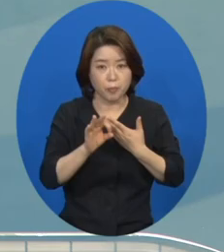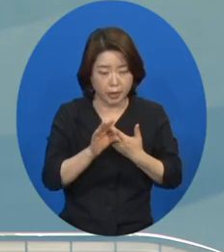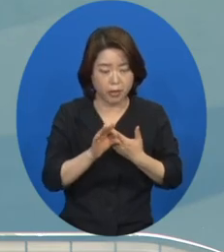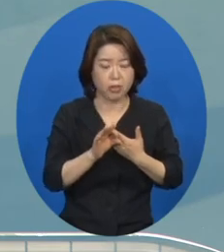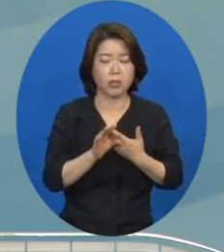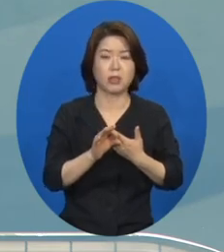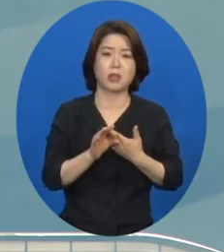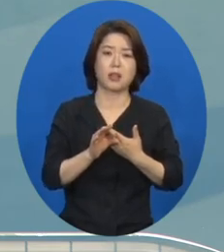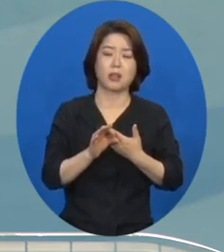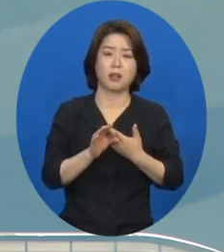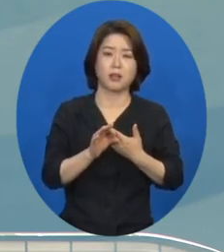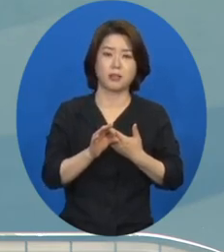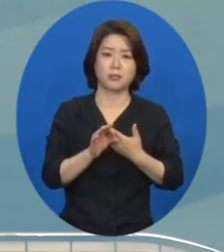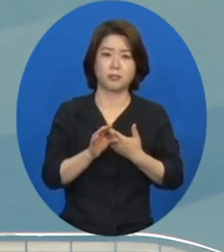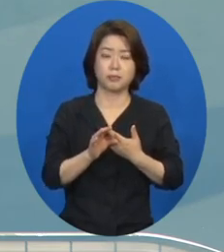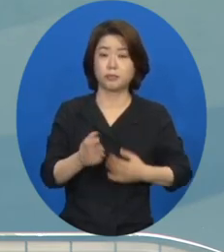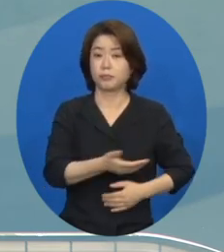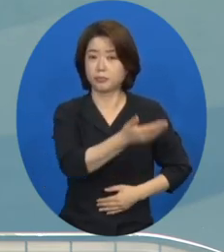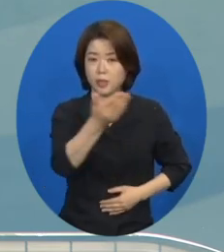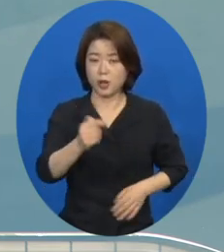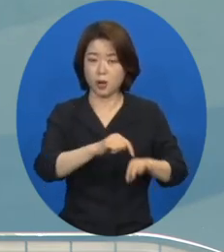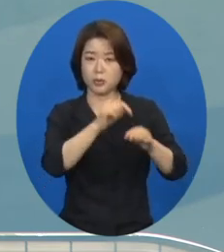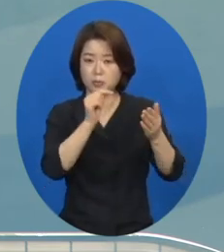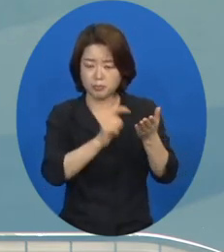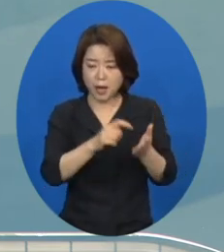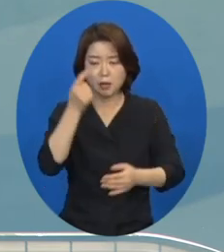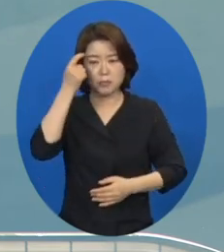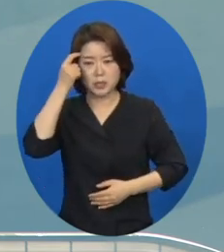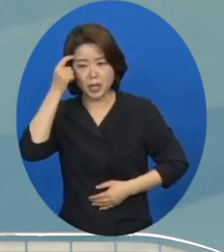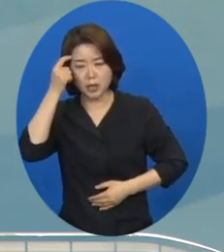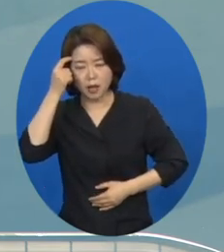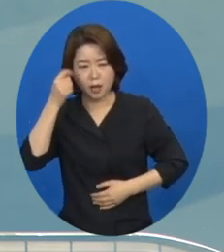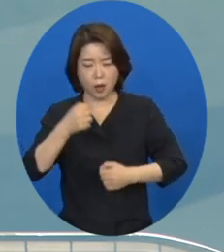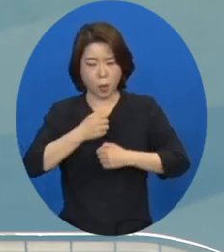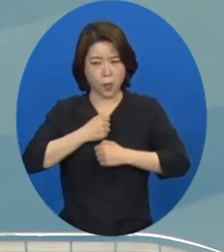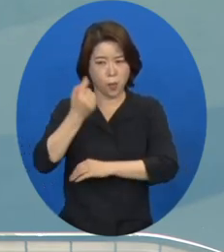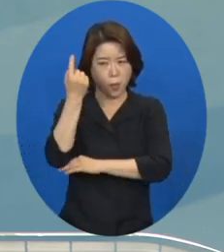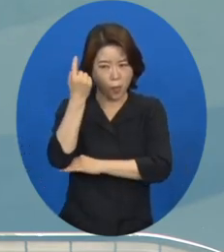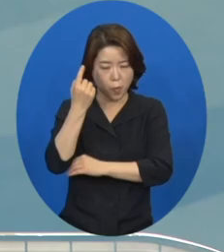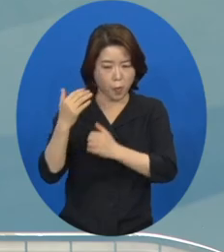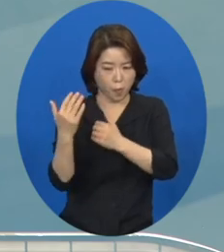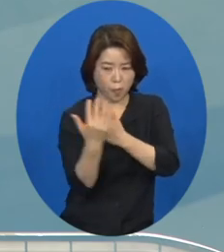그러면 여러분의 마음과 생각이 지켜지는 것을 알게 돼요.